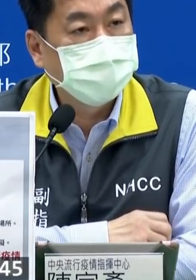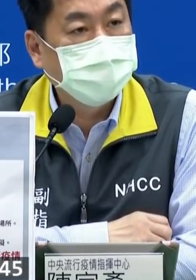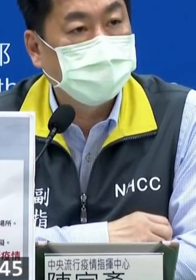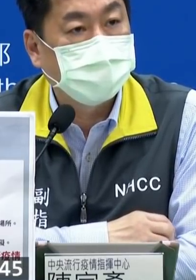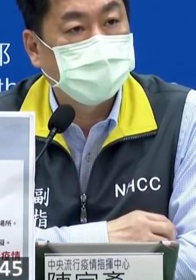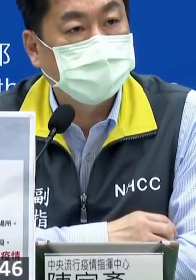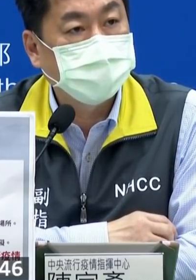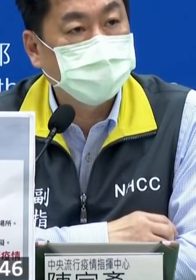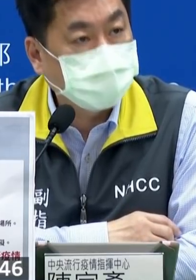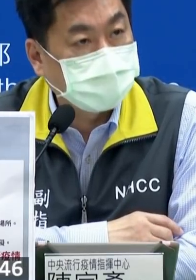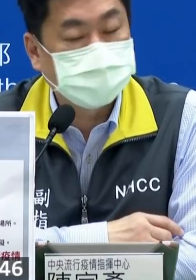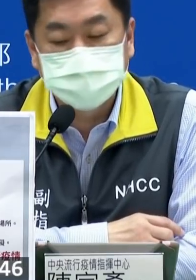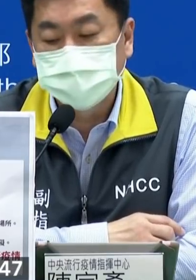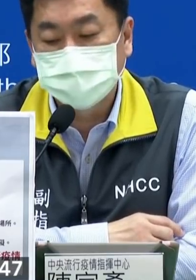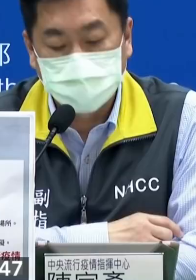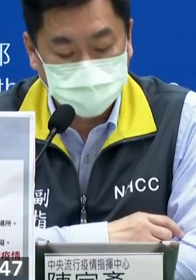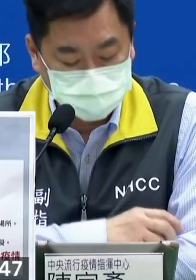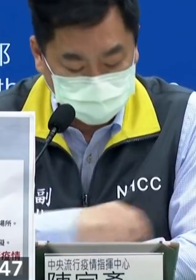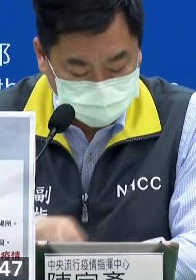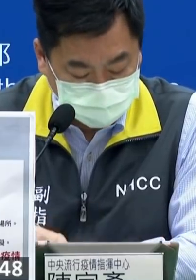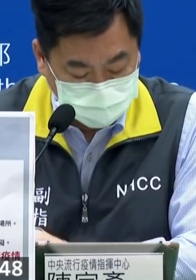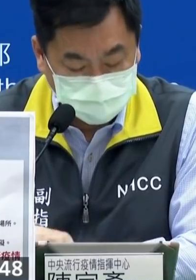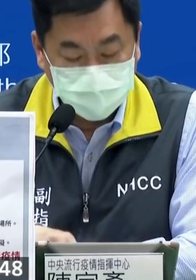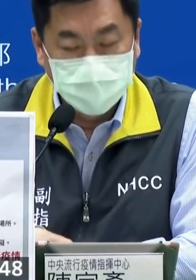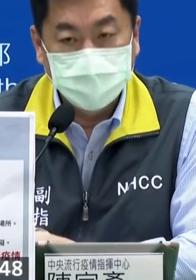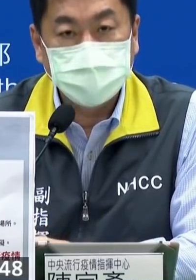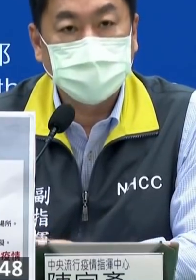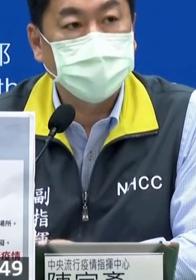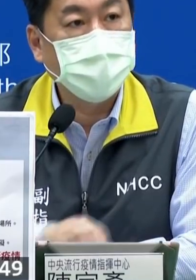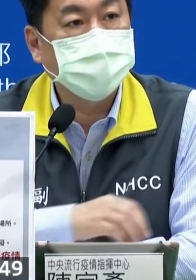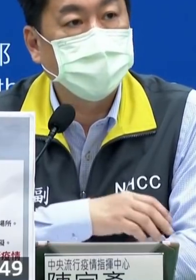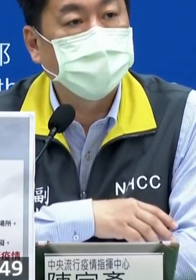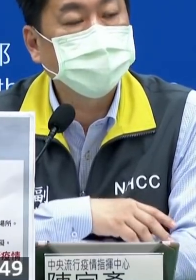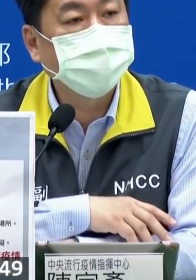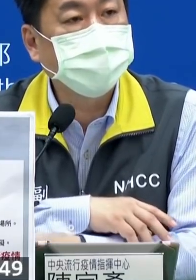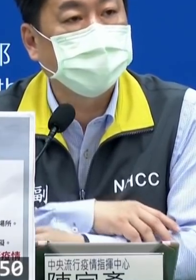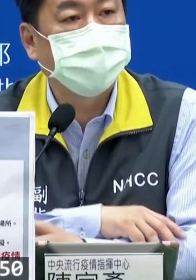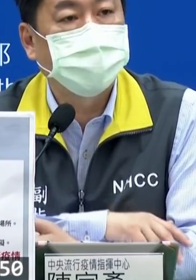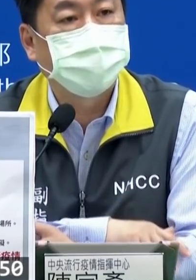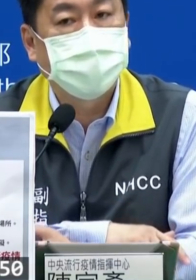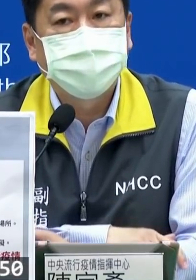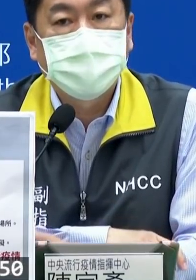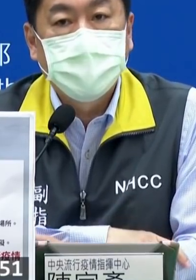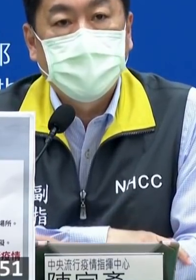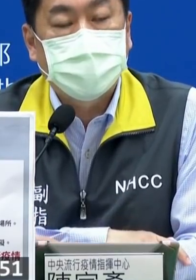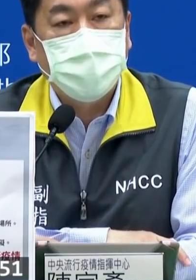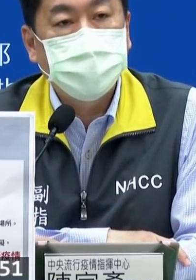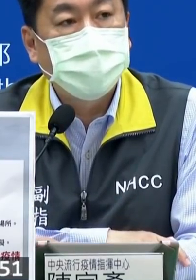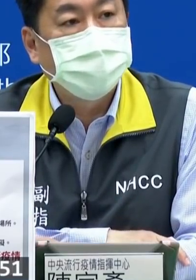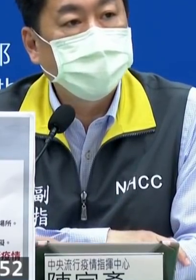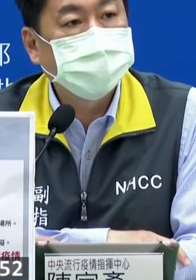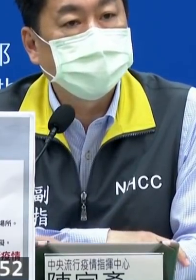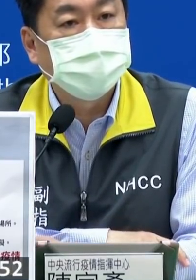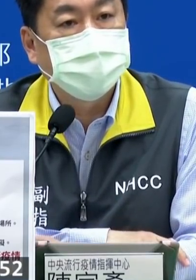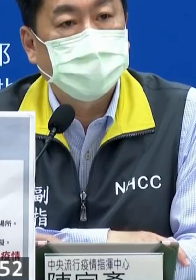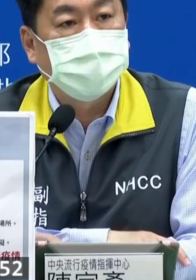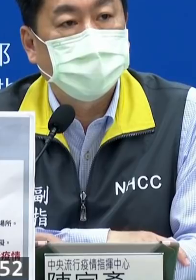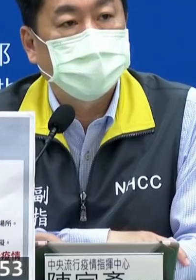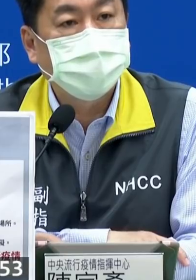已经说明的清楚了，所以这一点。那有关于国军的部分国防部一